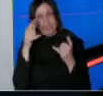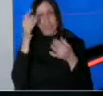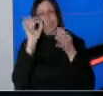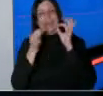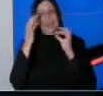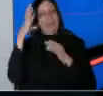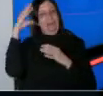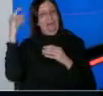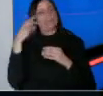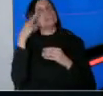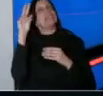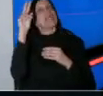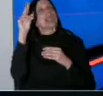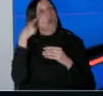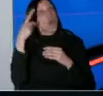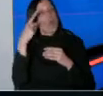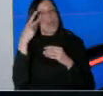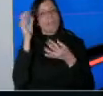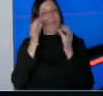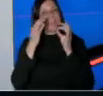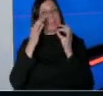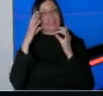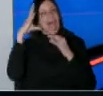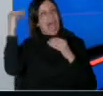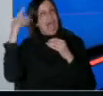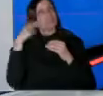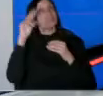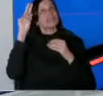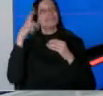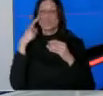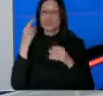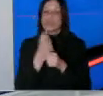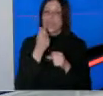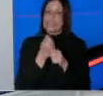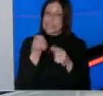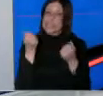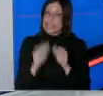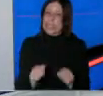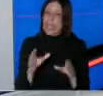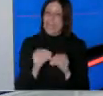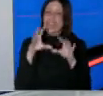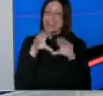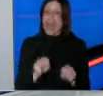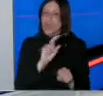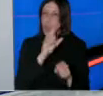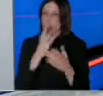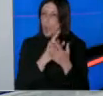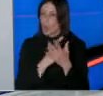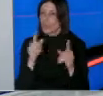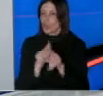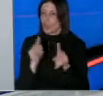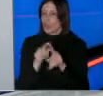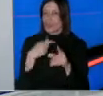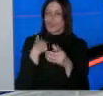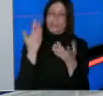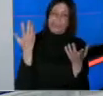מהג. אוקיי. תסתכל, אתה רואה את בית הדין בהג, מסתכל עליו, הוא יעשה סגירה עם ההתנחלויות הלא חוקיות, כמו שלי יש... שלא